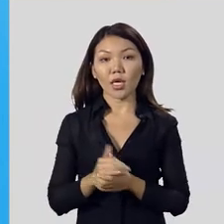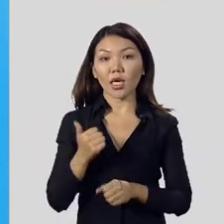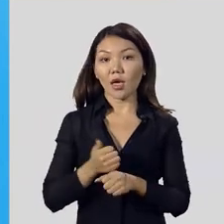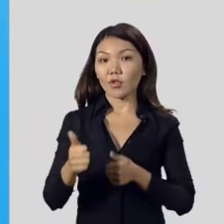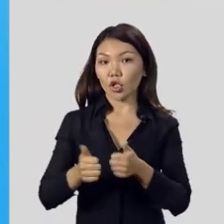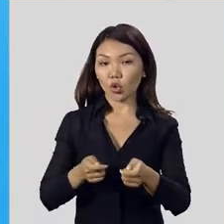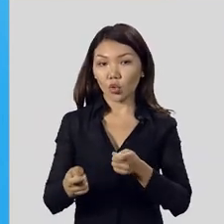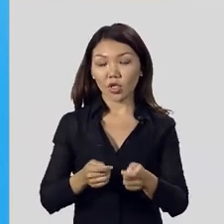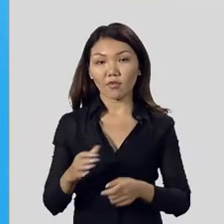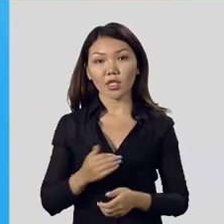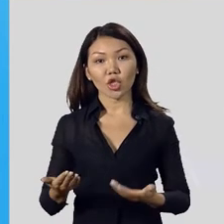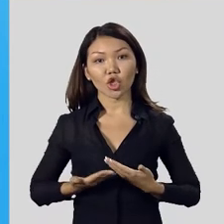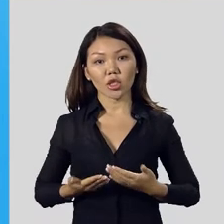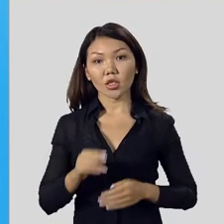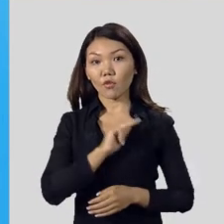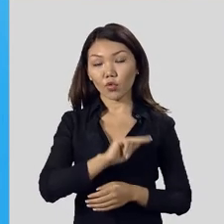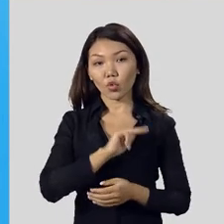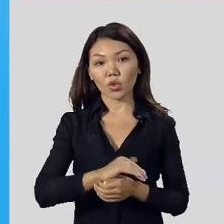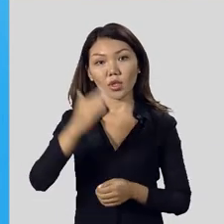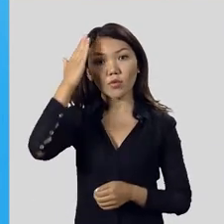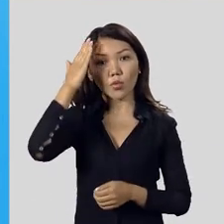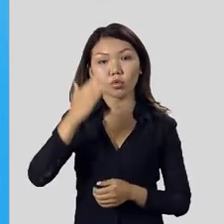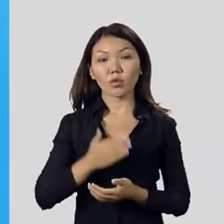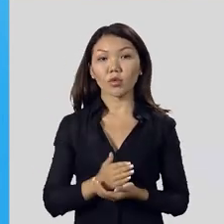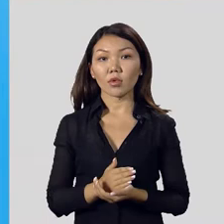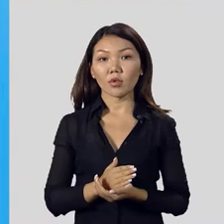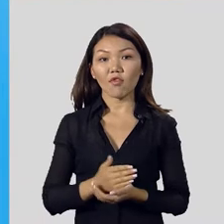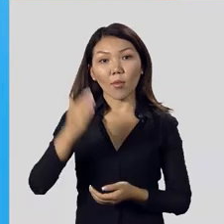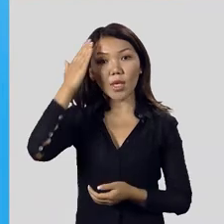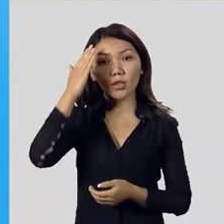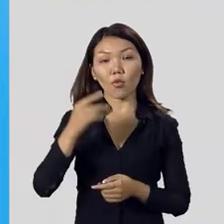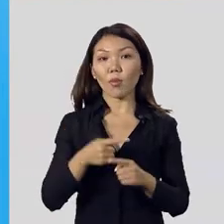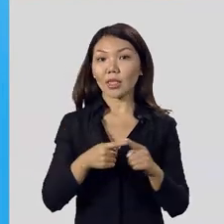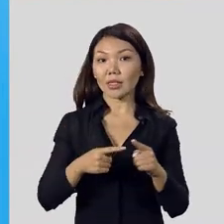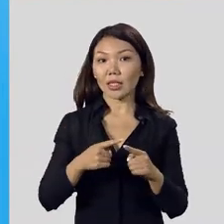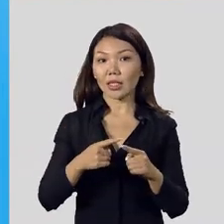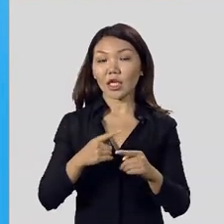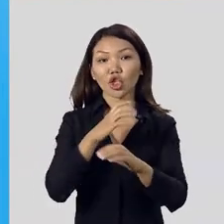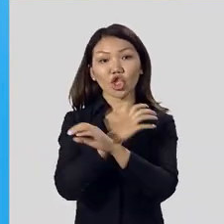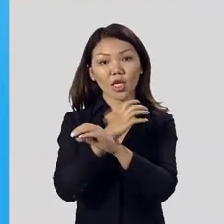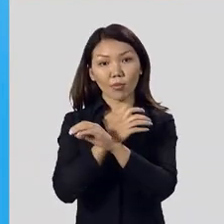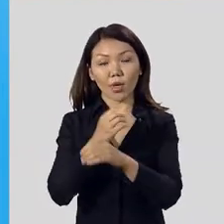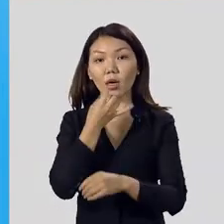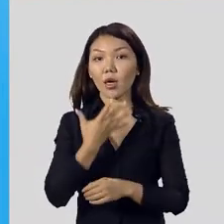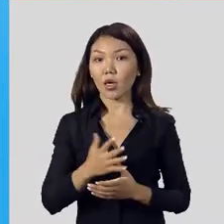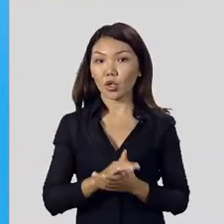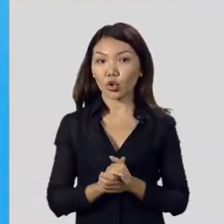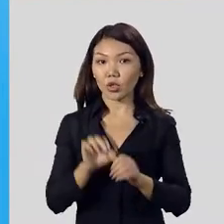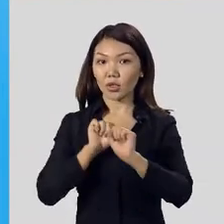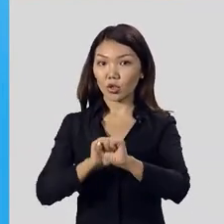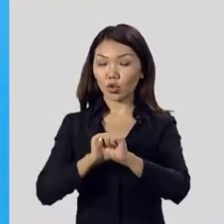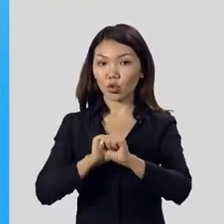организма. Головной мозг расположен в мозговом отделе черепа и хорошо